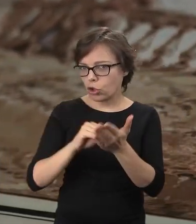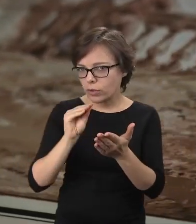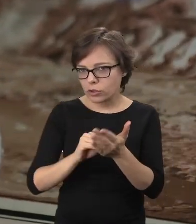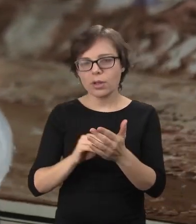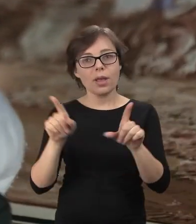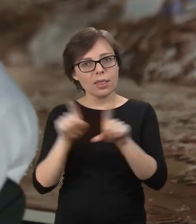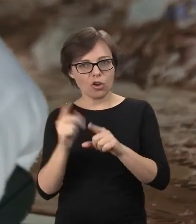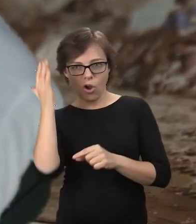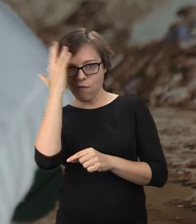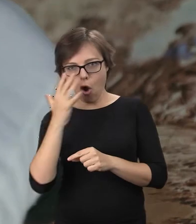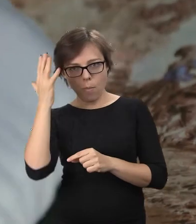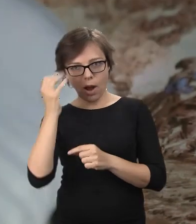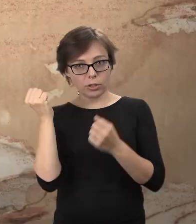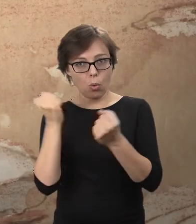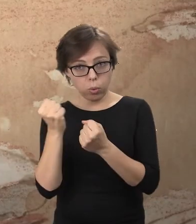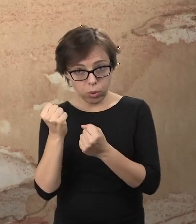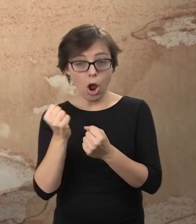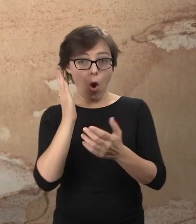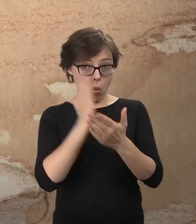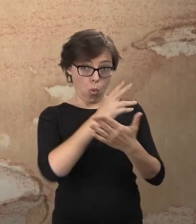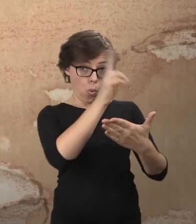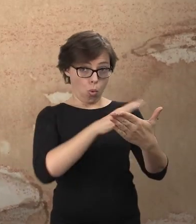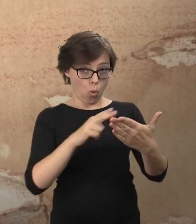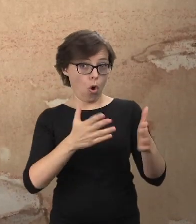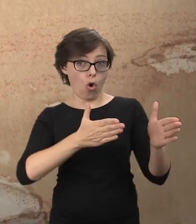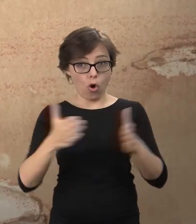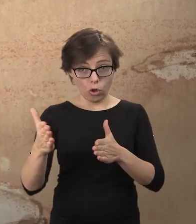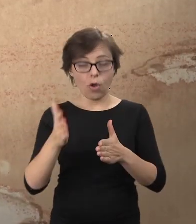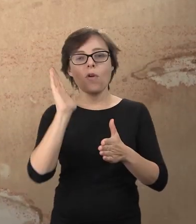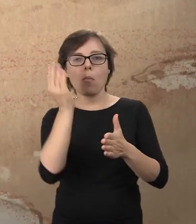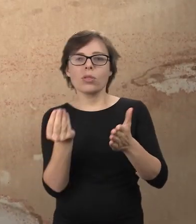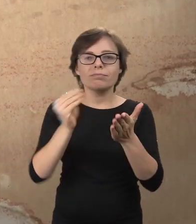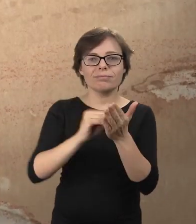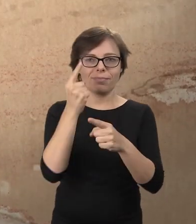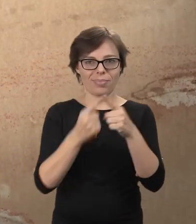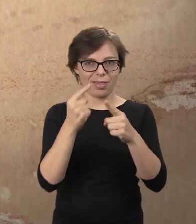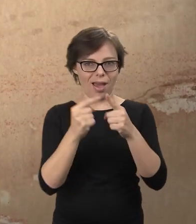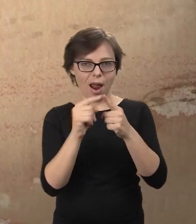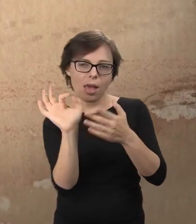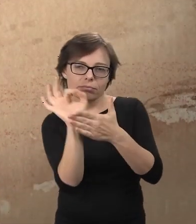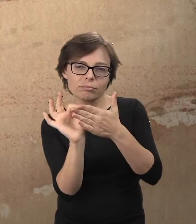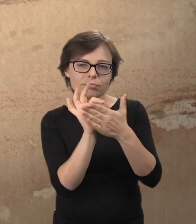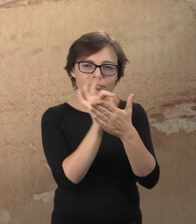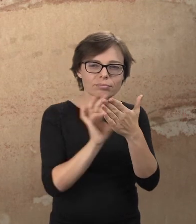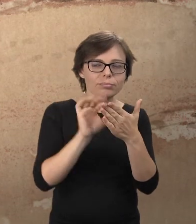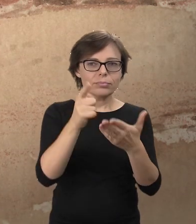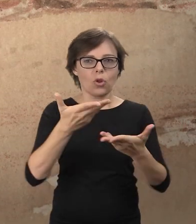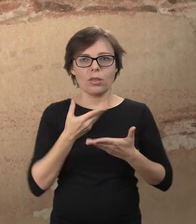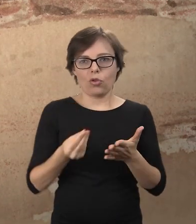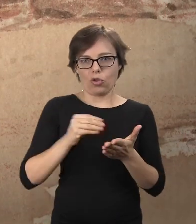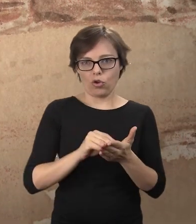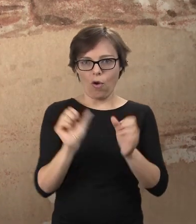i dużej dozy wyobraźni, a potem uzupełnić ten detal, który nadaje